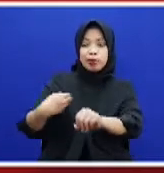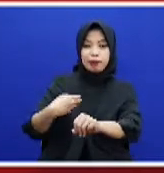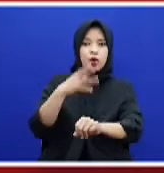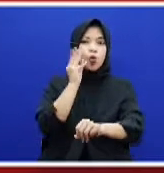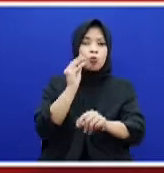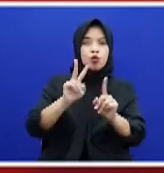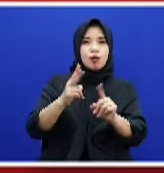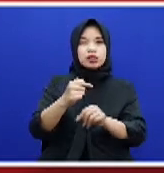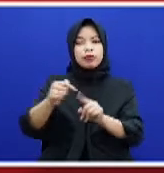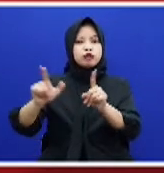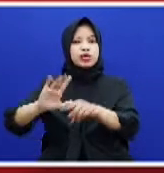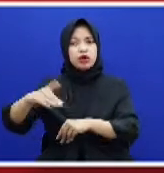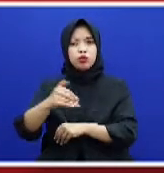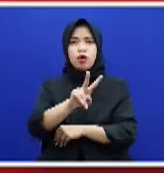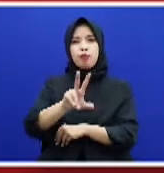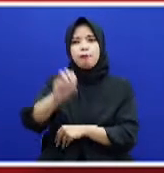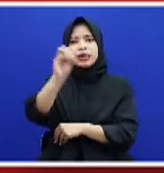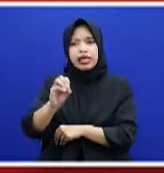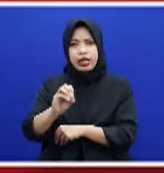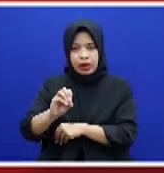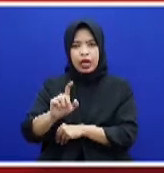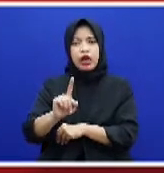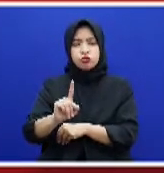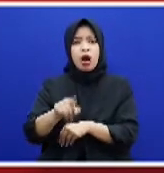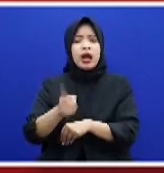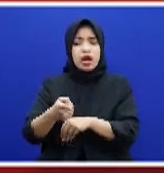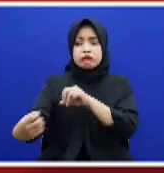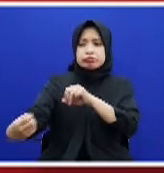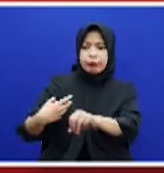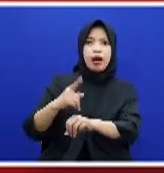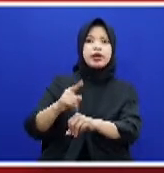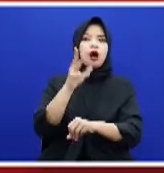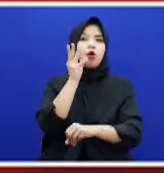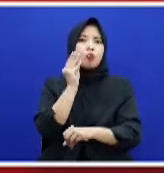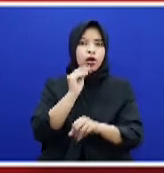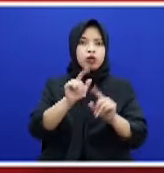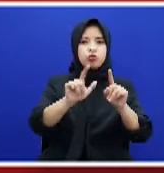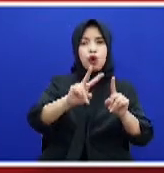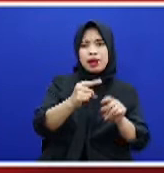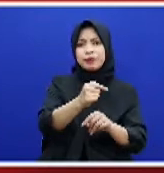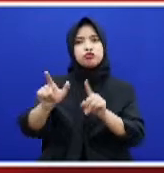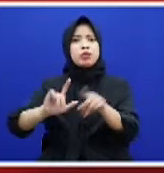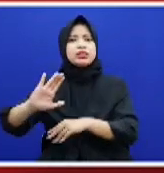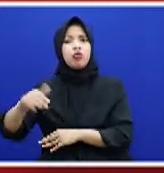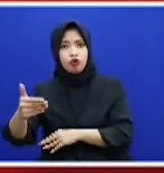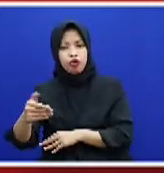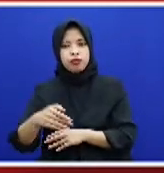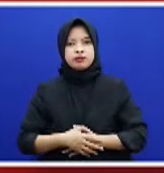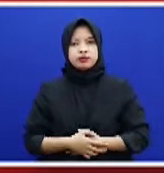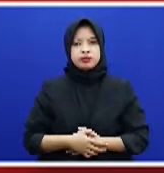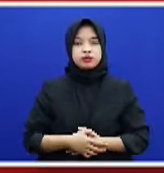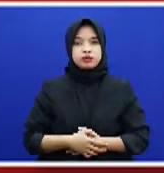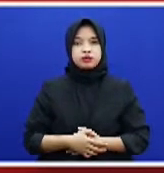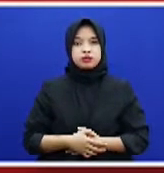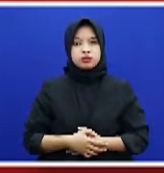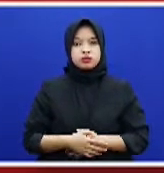sekitar 28% dari seluruh anak-anak ya yang terpapar itu adalah pada kelompok 7-12 tahun. Dan kemudian kalau kita lihat dari tingkat kematian ya, tuh